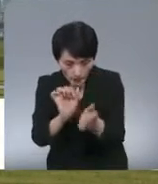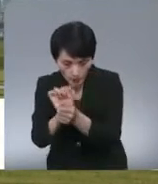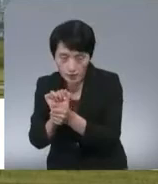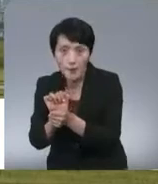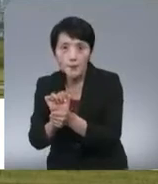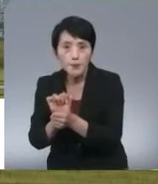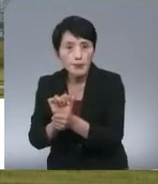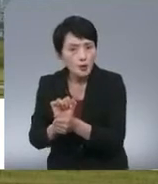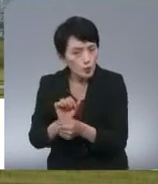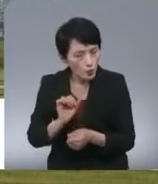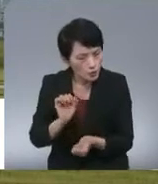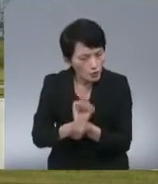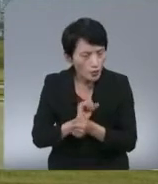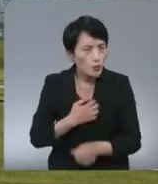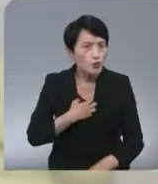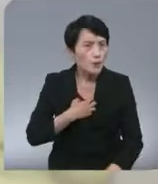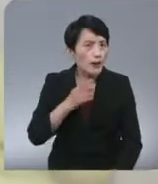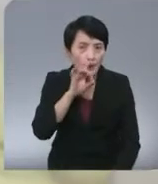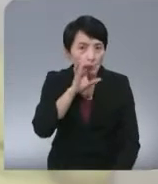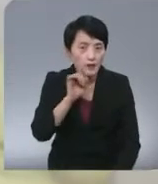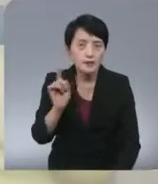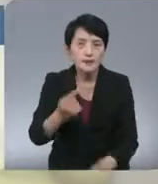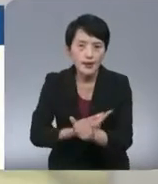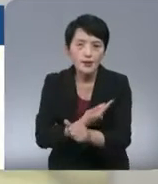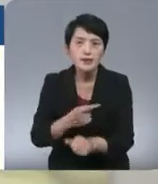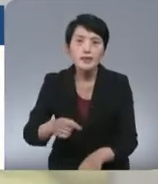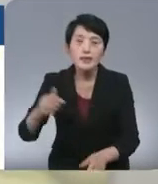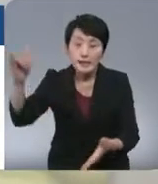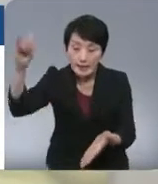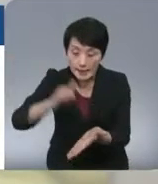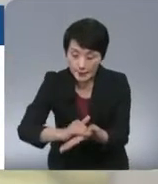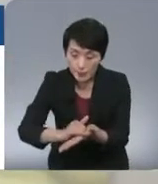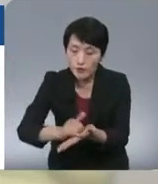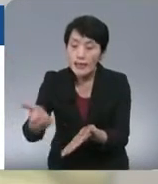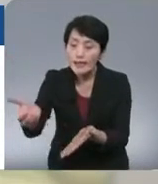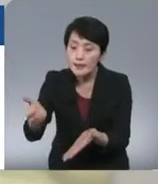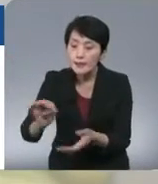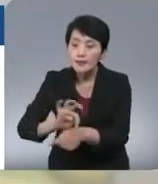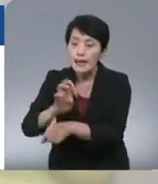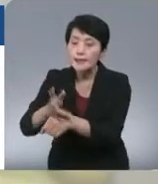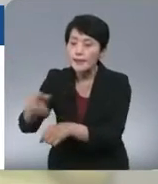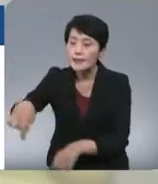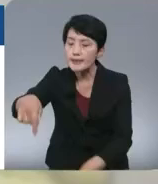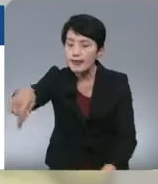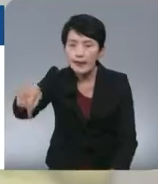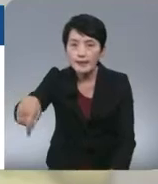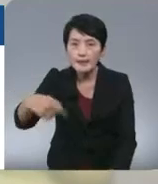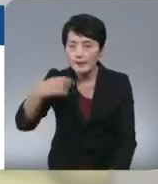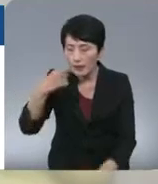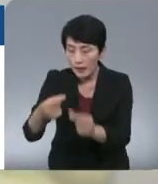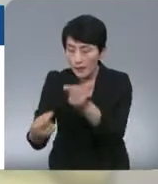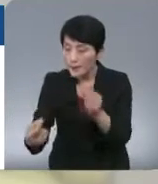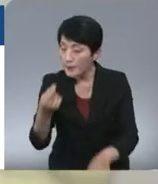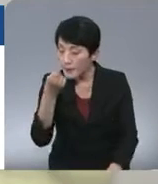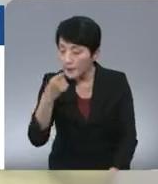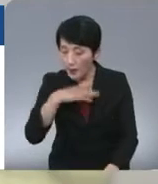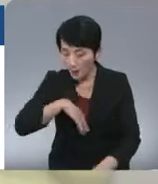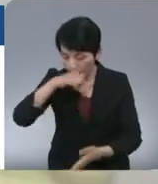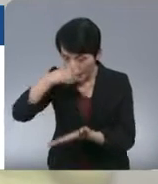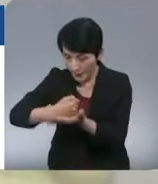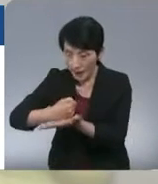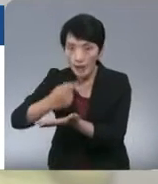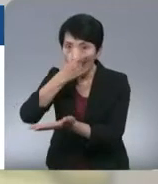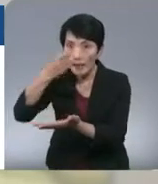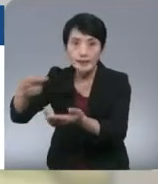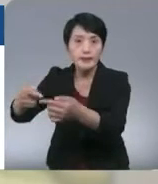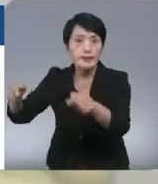trước khi nhập cảnh hành khách để xét nghiệm pcr hoặc tết nhanh kháng nguyên lại dùng cho chuyên gia và phải xét nghiệm pcr tiếp trong